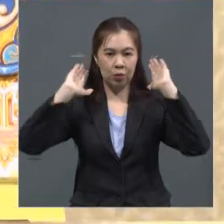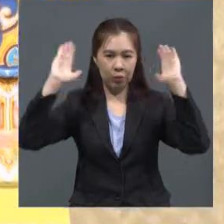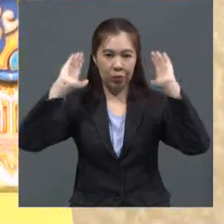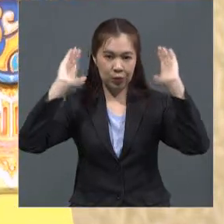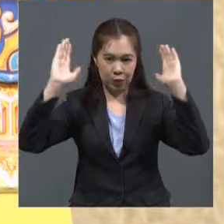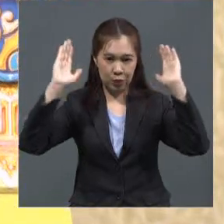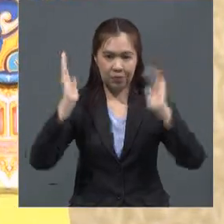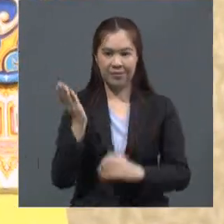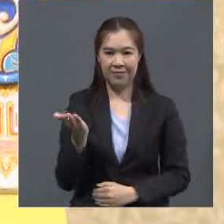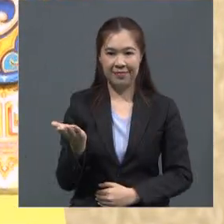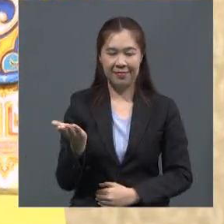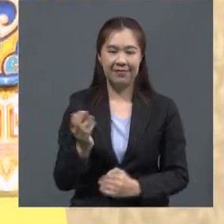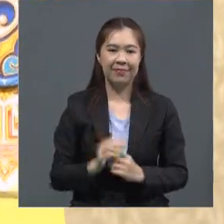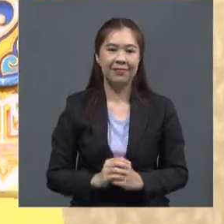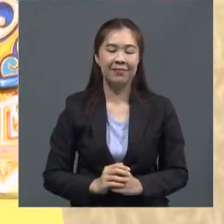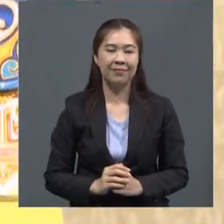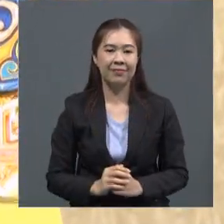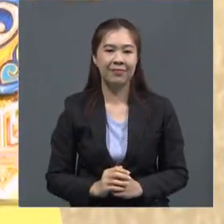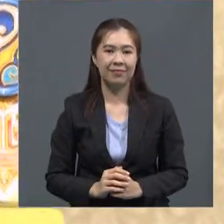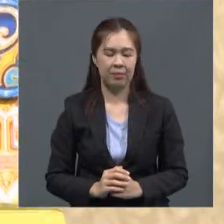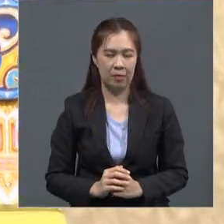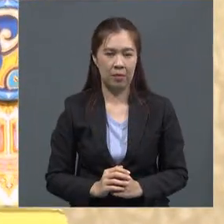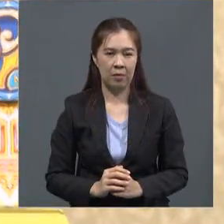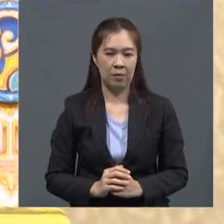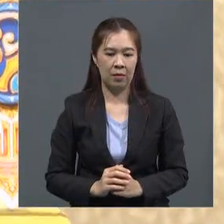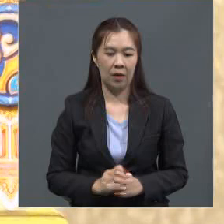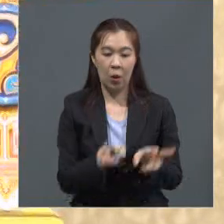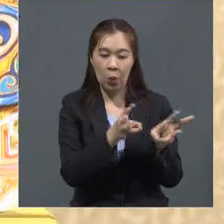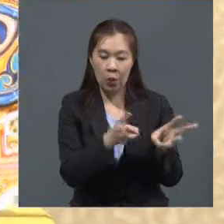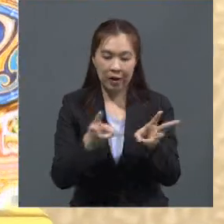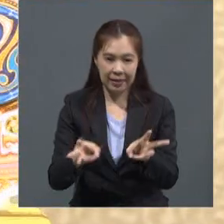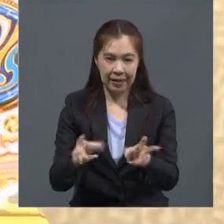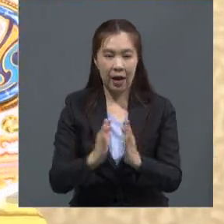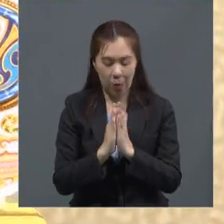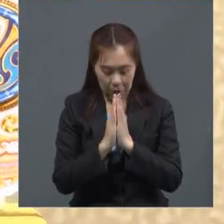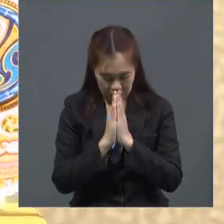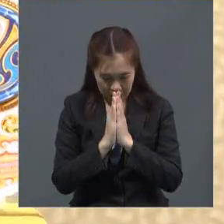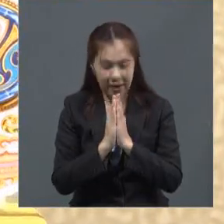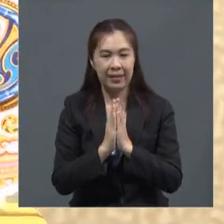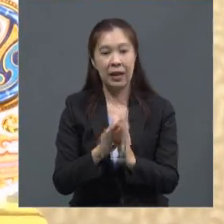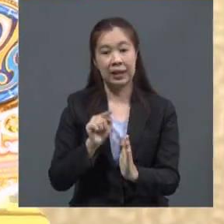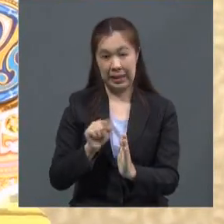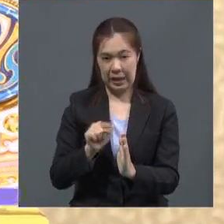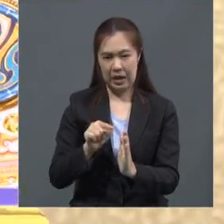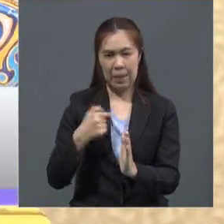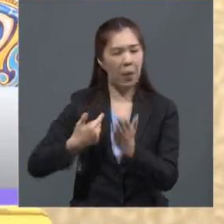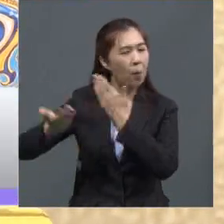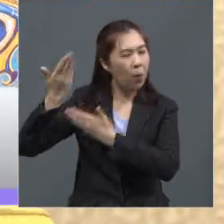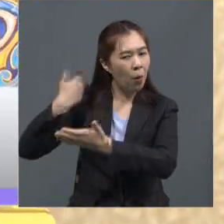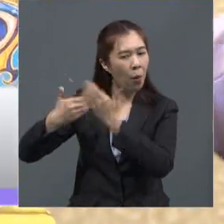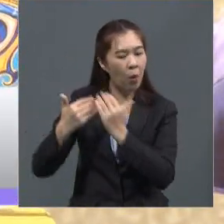รัฐมนตรีคุณคารมพลพรกลางท่านนี้นะฮะเปิดเผยว่าการไหว้เป็นธรรมเนียมปฏิบัติที่ผูกพันกับวิถีชีวิตคนไทยทาง